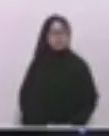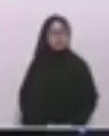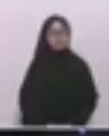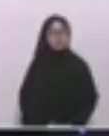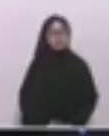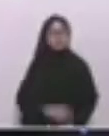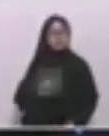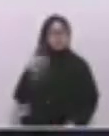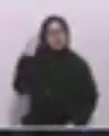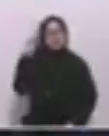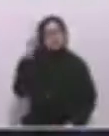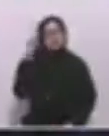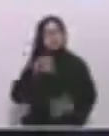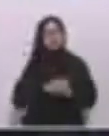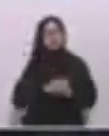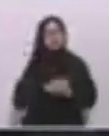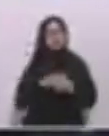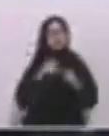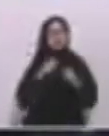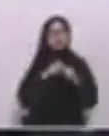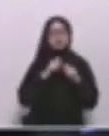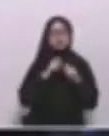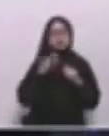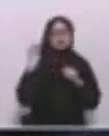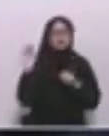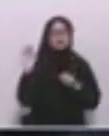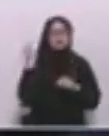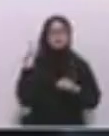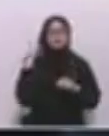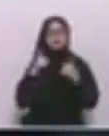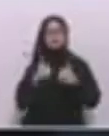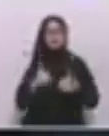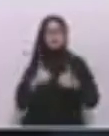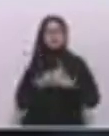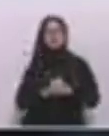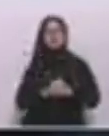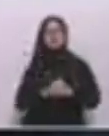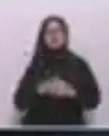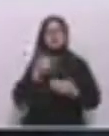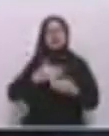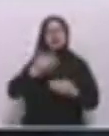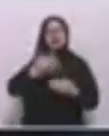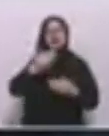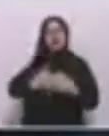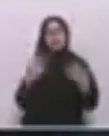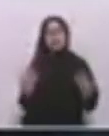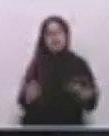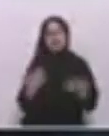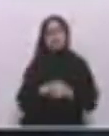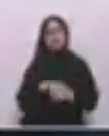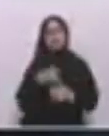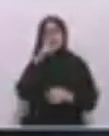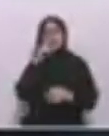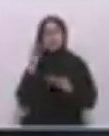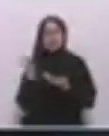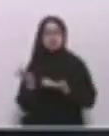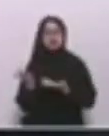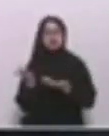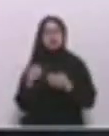untuk menciptakan good governance satu pemintaan yang baik langkah-langkah apa yang saudara ambil bilamana terpilih